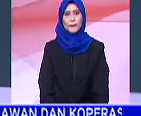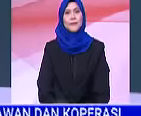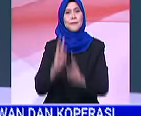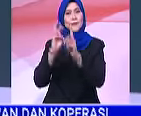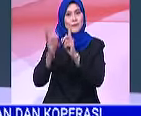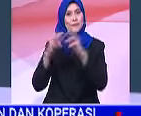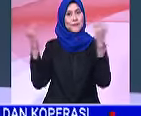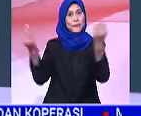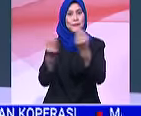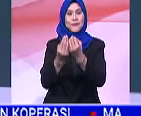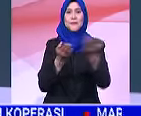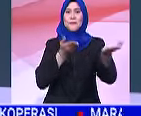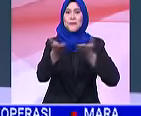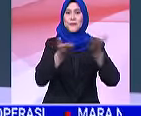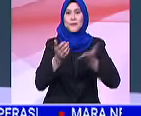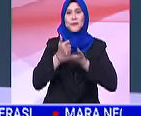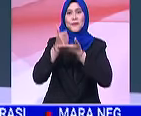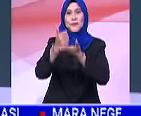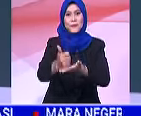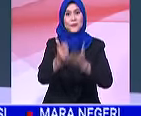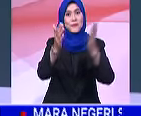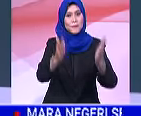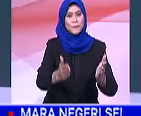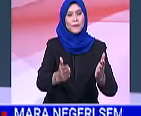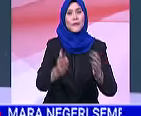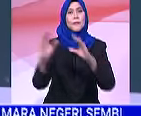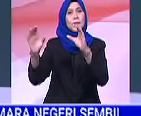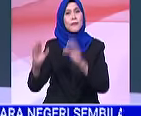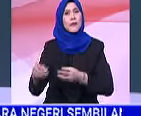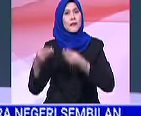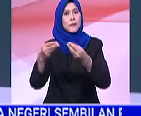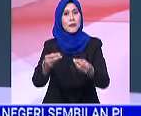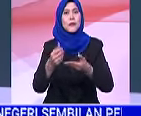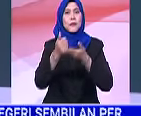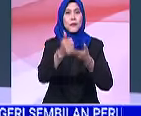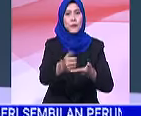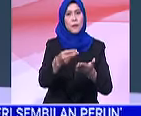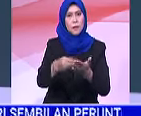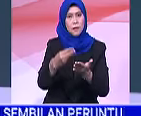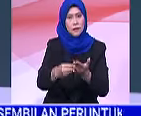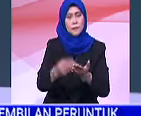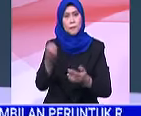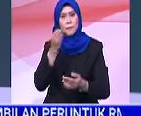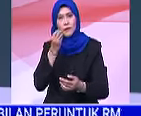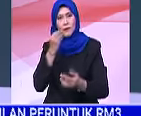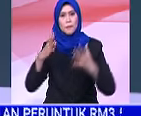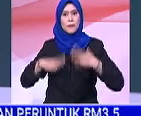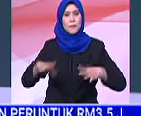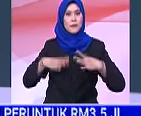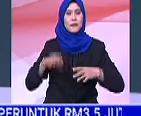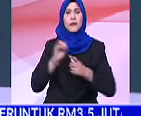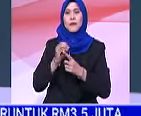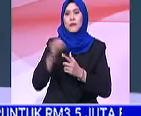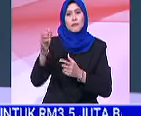kebajikan masyarakat. Satu perkhidmatan membantu pelanggan melalui mekanisme pemberian bantuan kewangan, makanan, pakaian atau